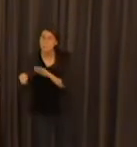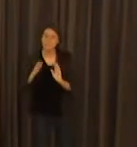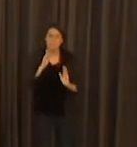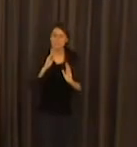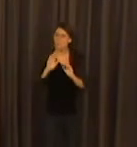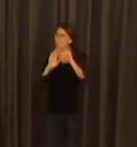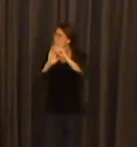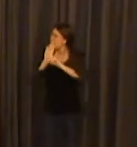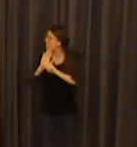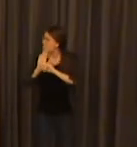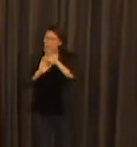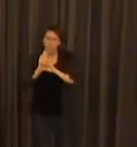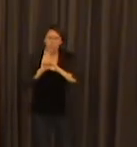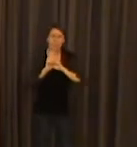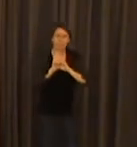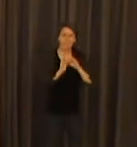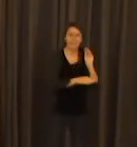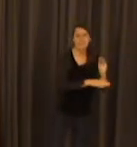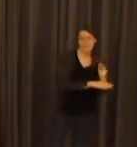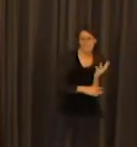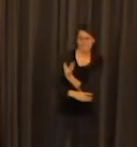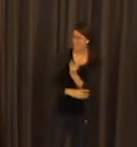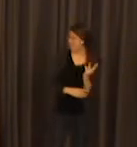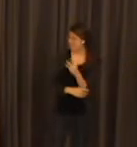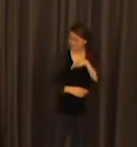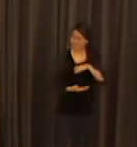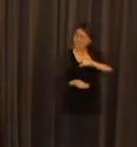ús, codificació i ensenyament, sí. No? I en aquest curs,